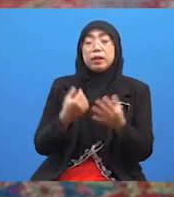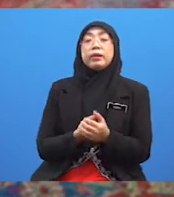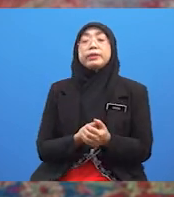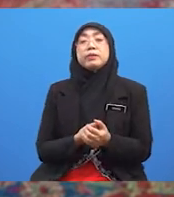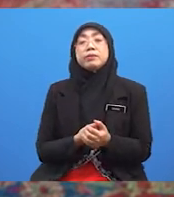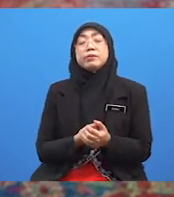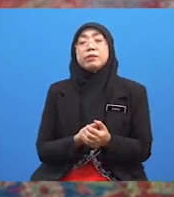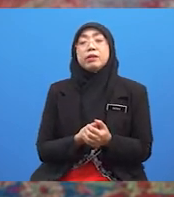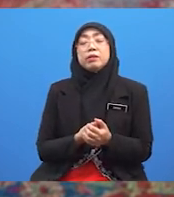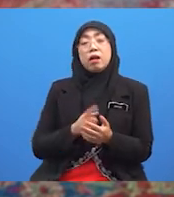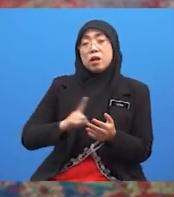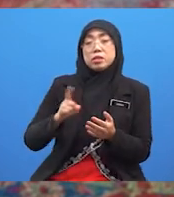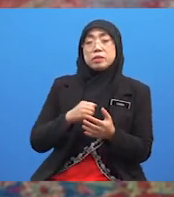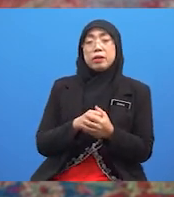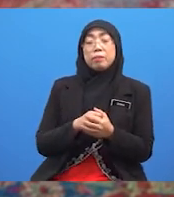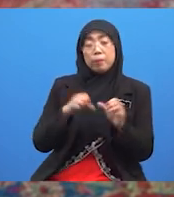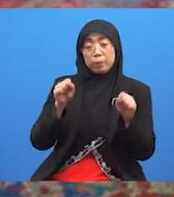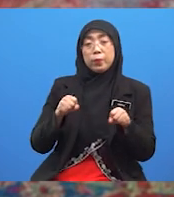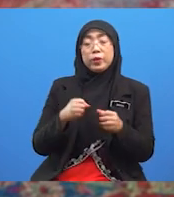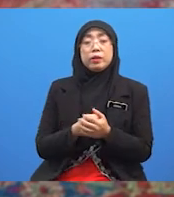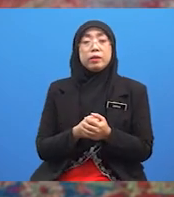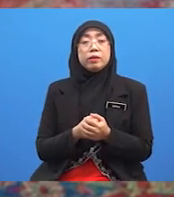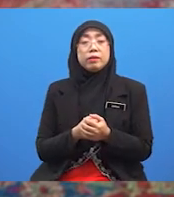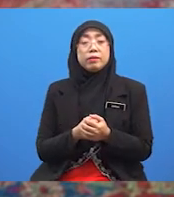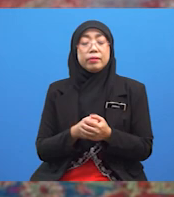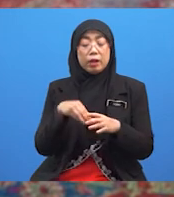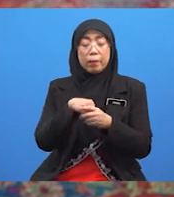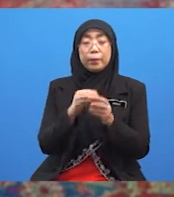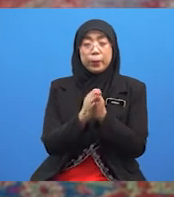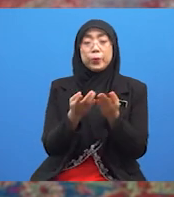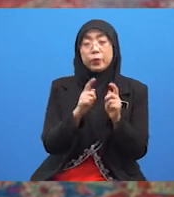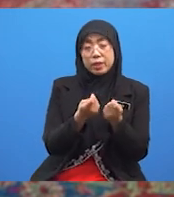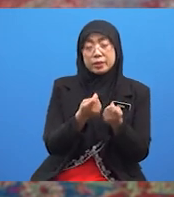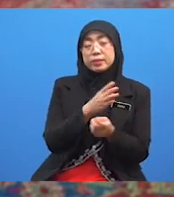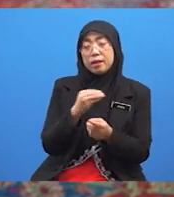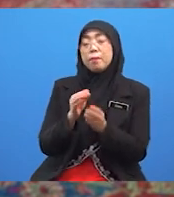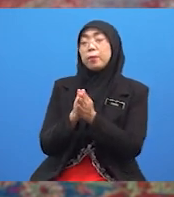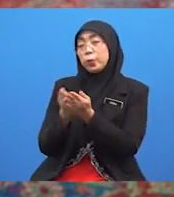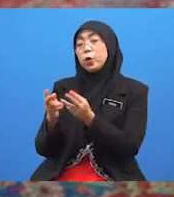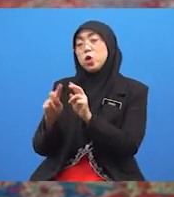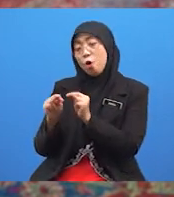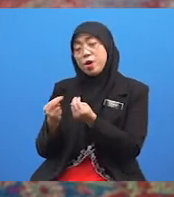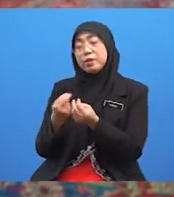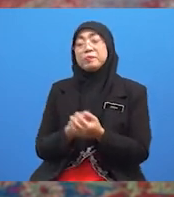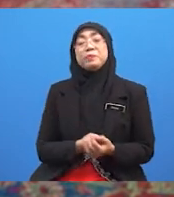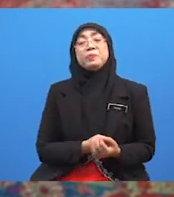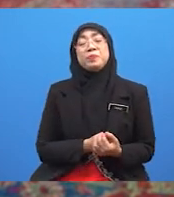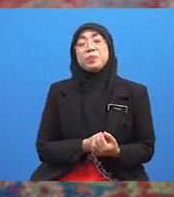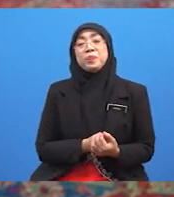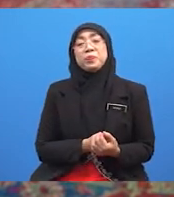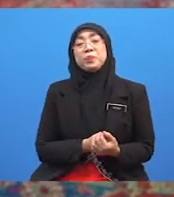banyak lagi aspek keagamaan yang tergambar dalam teks Sulalatus Salatin Sejarah Melayu